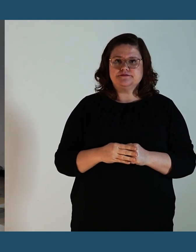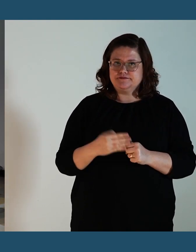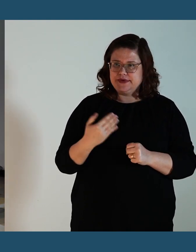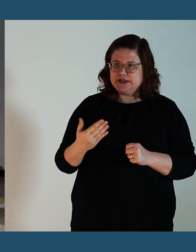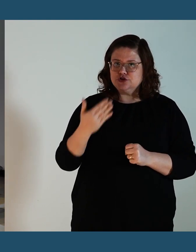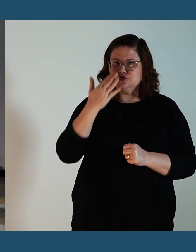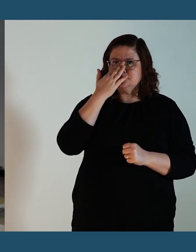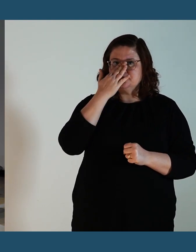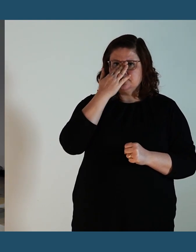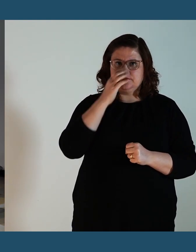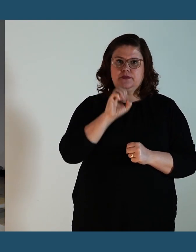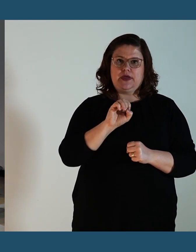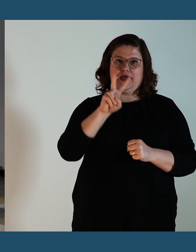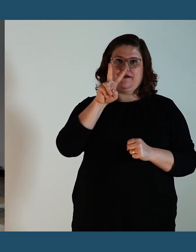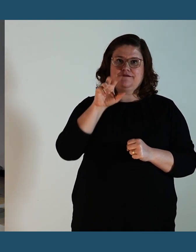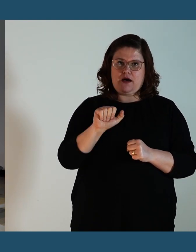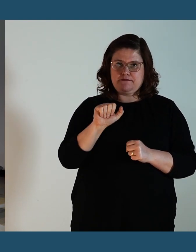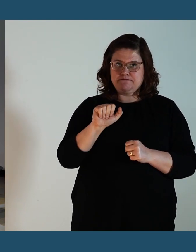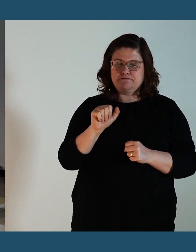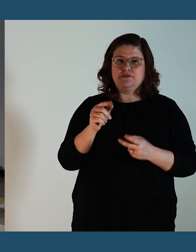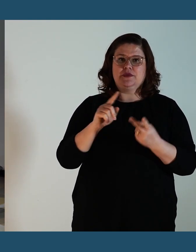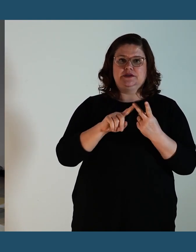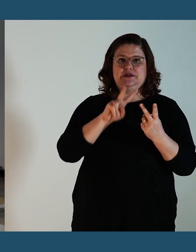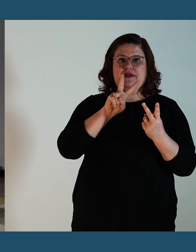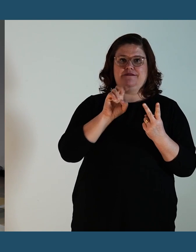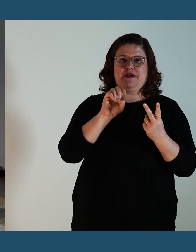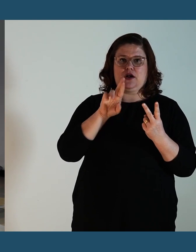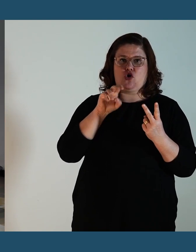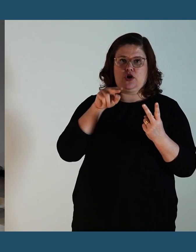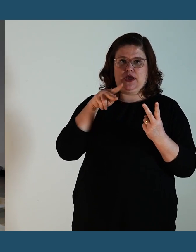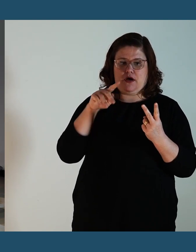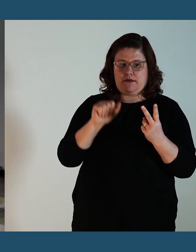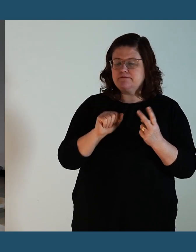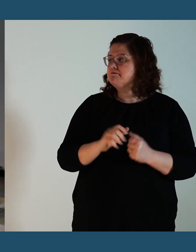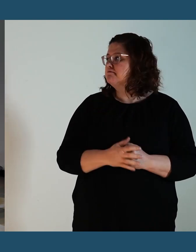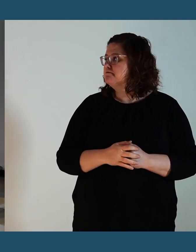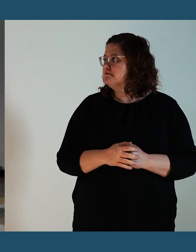Kiitos. Sitten oli Eeva Biaudet ja sitten Veronika Honkasalo.